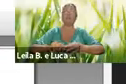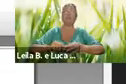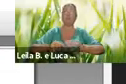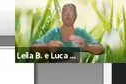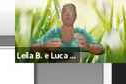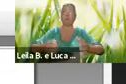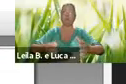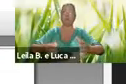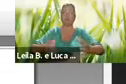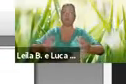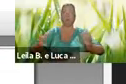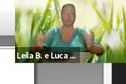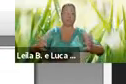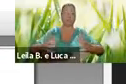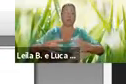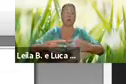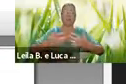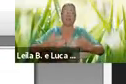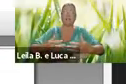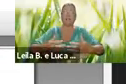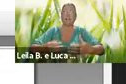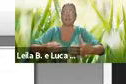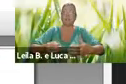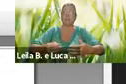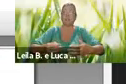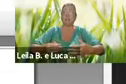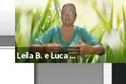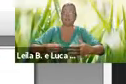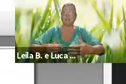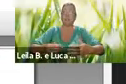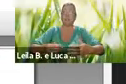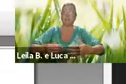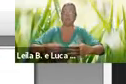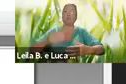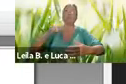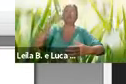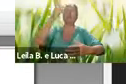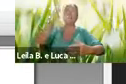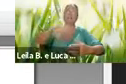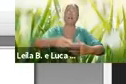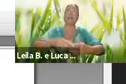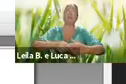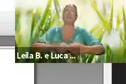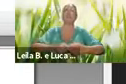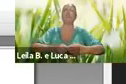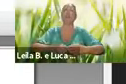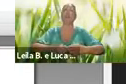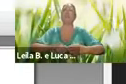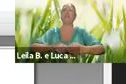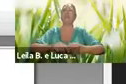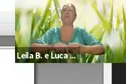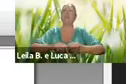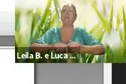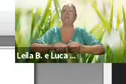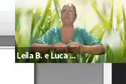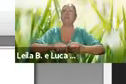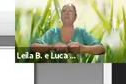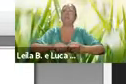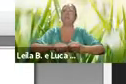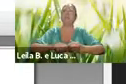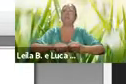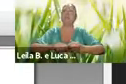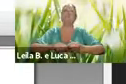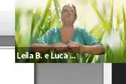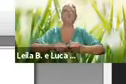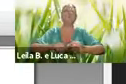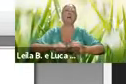dove attingiamo tutto questo? O materiale, tutto materiale che abbiamo bisogno? Il sangue, il cervello, i nervi, le ossa,